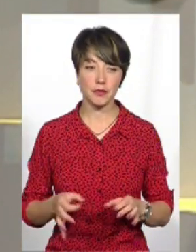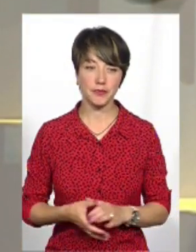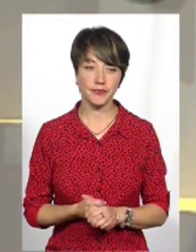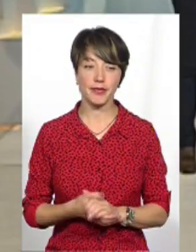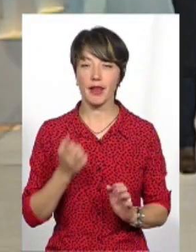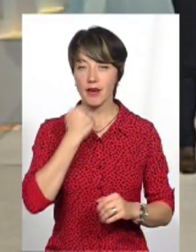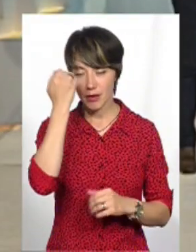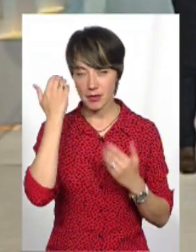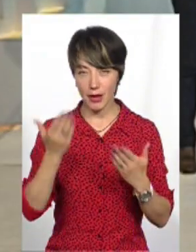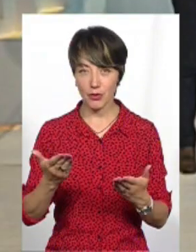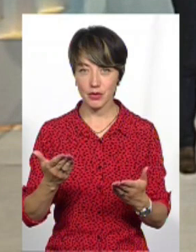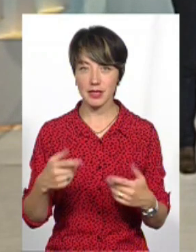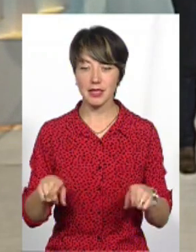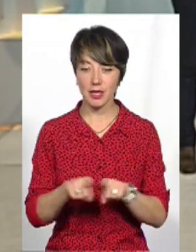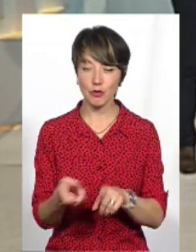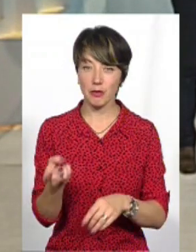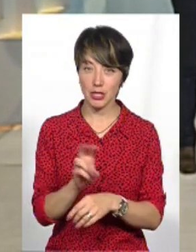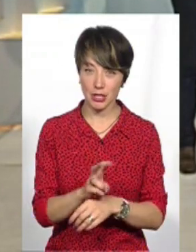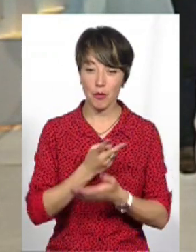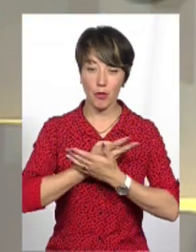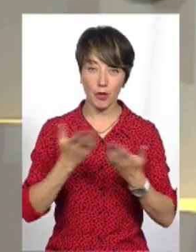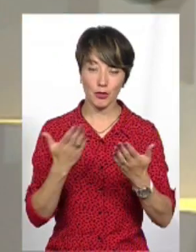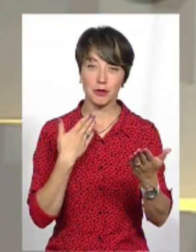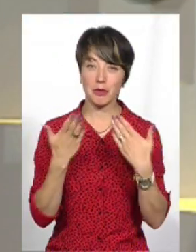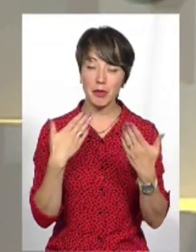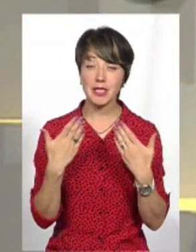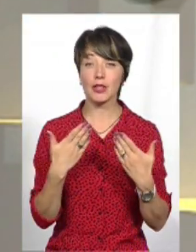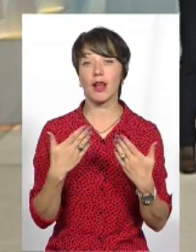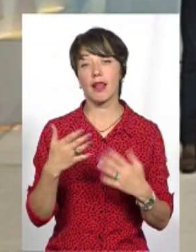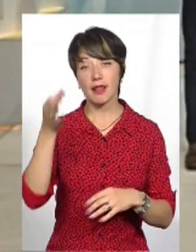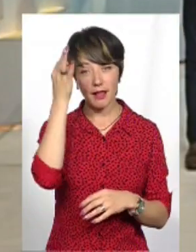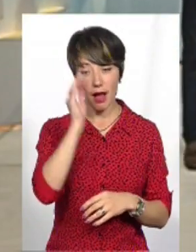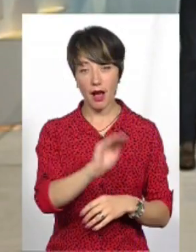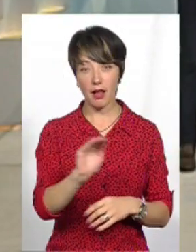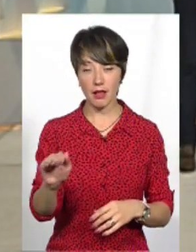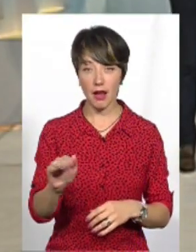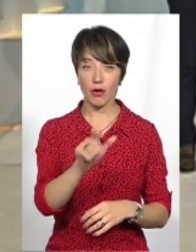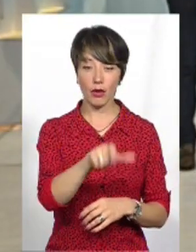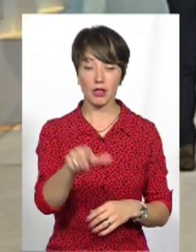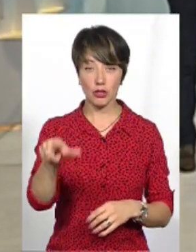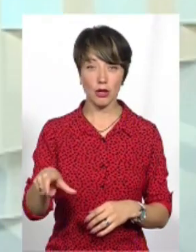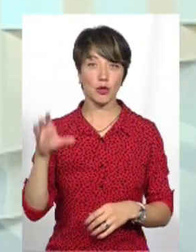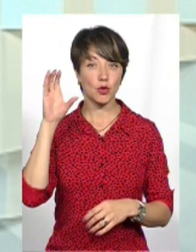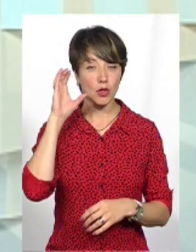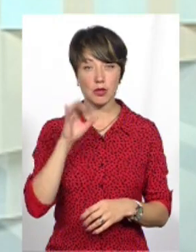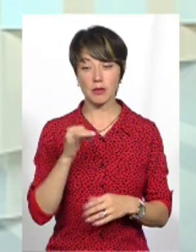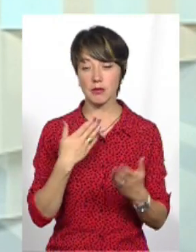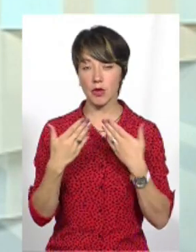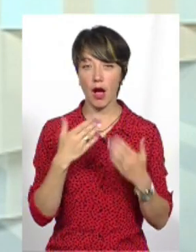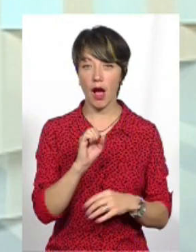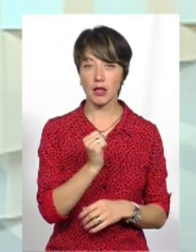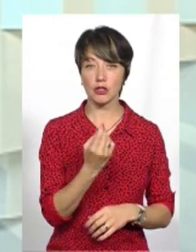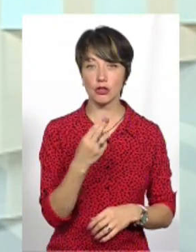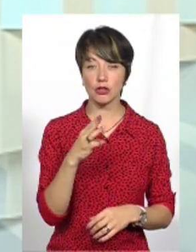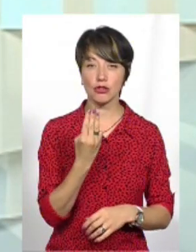Правильно. Я вам дякую за те, що пройшли публічну співбесіду. Нагадаю глядачам і слухачам, ми спілкувалися із